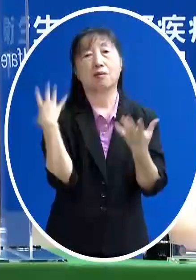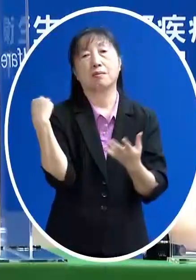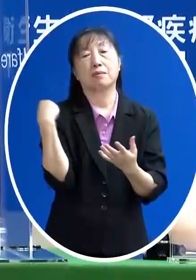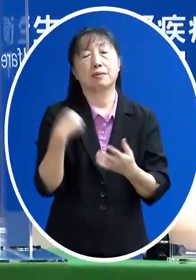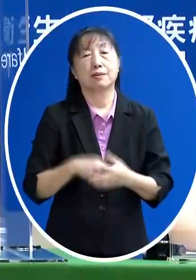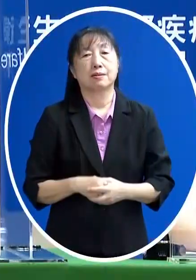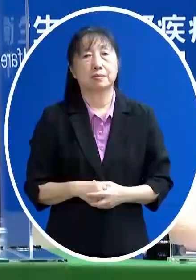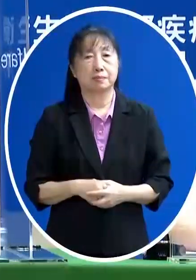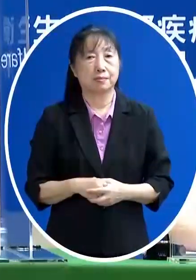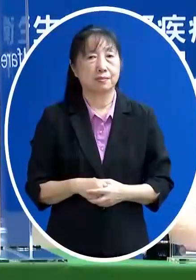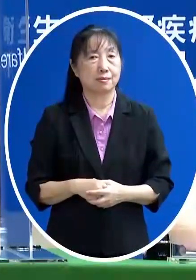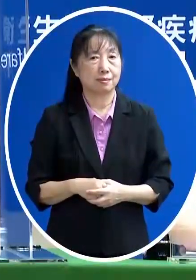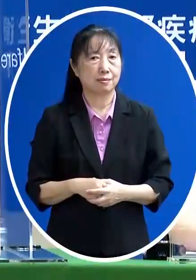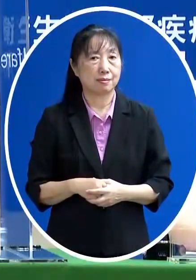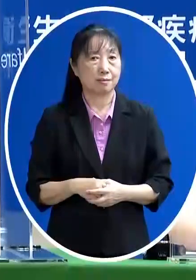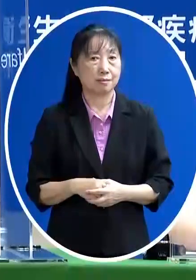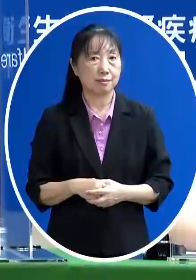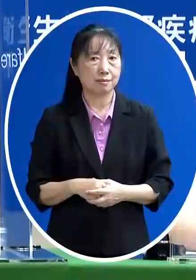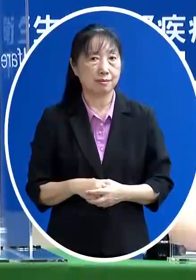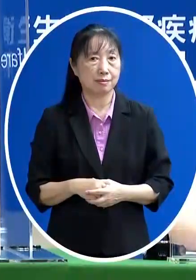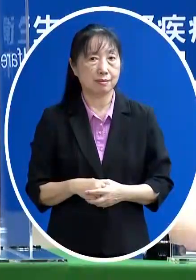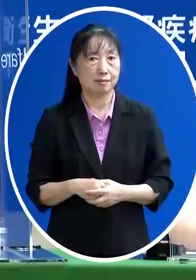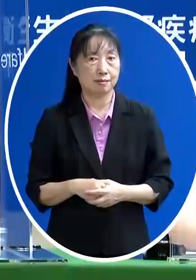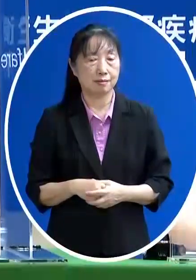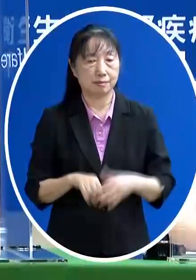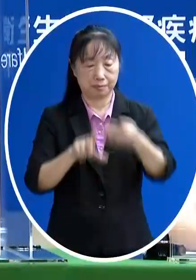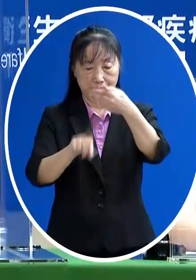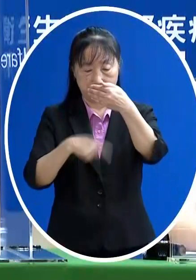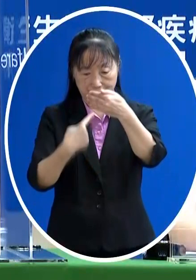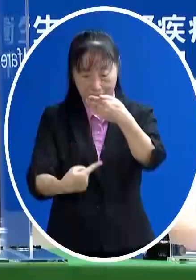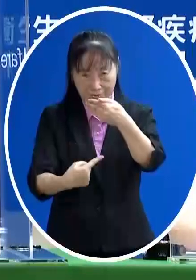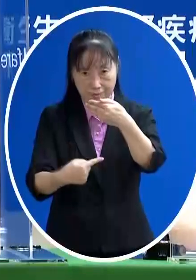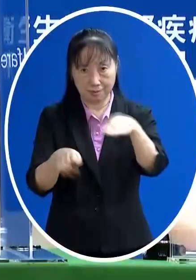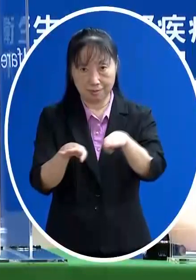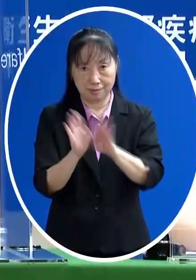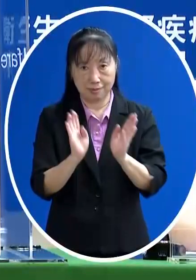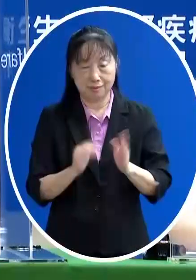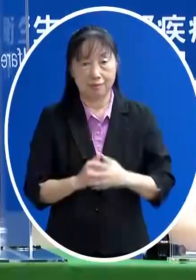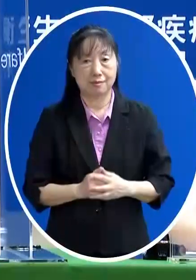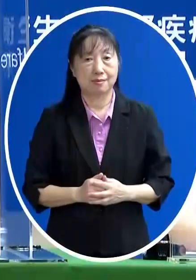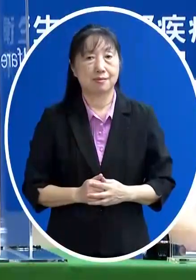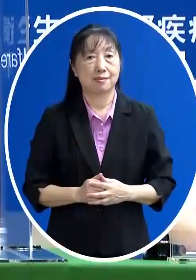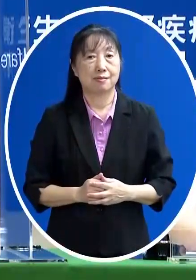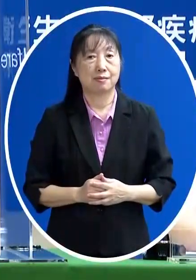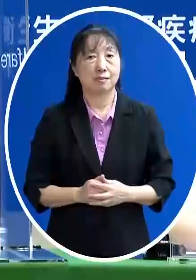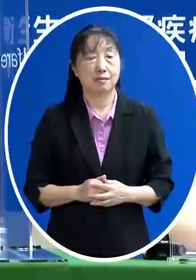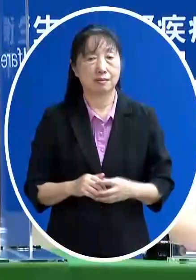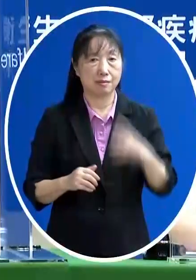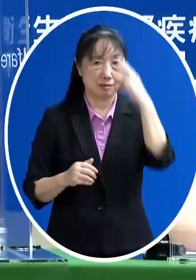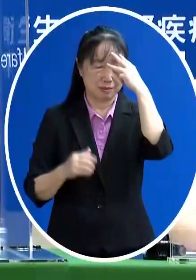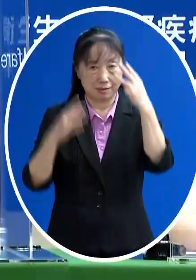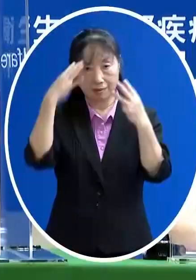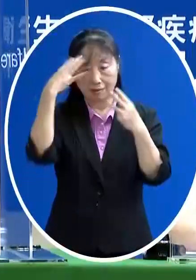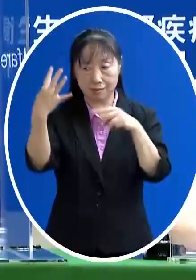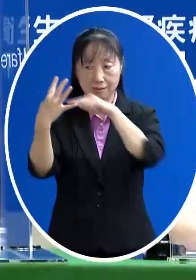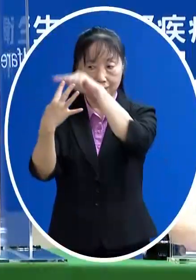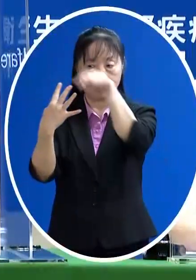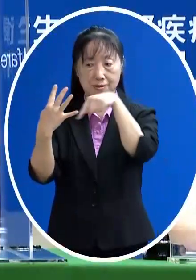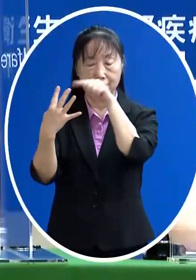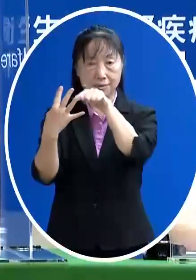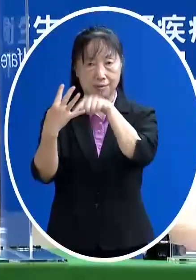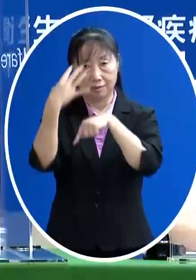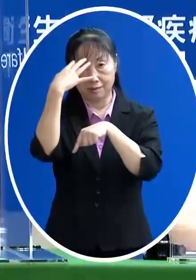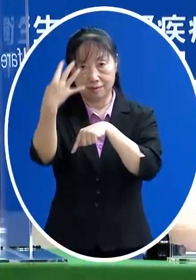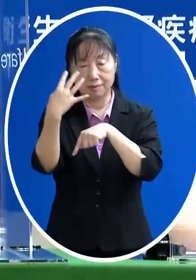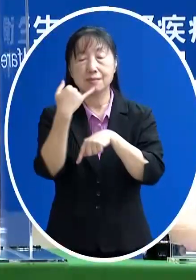哦。所以我这边再强调一下，就是说，9月1号起，那我们的这个后4天3加4的后